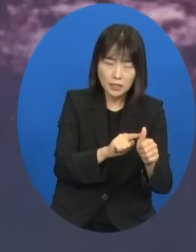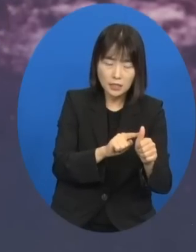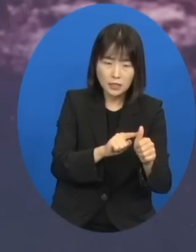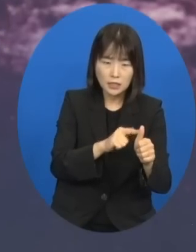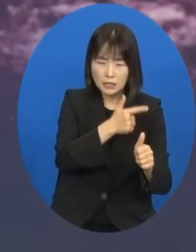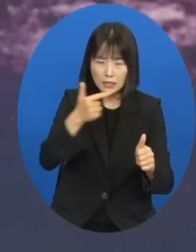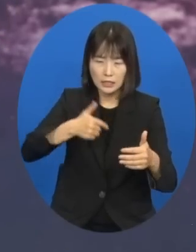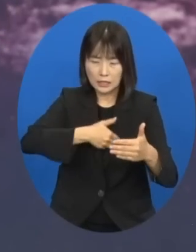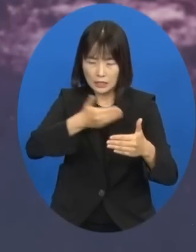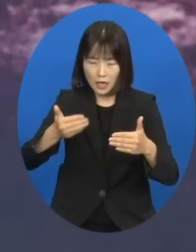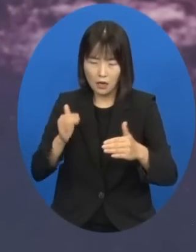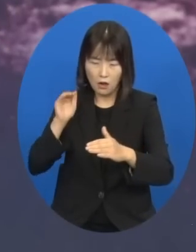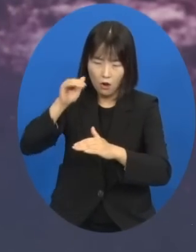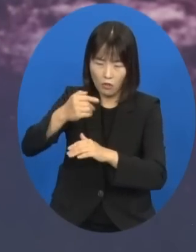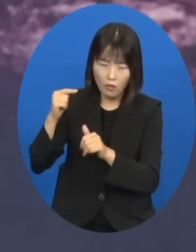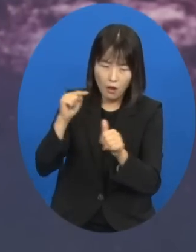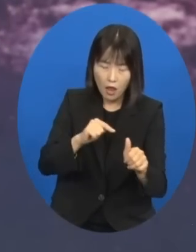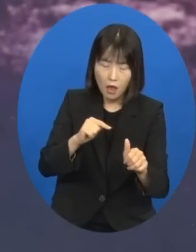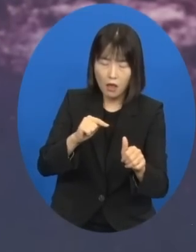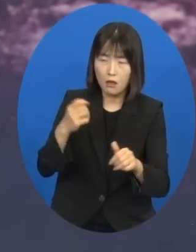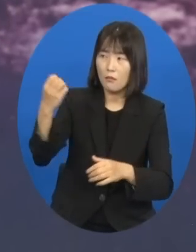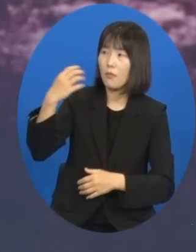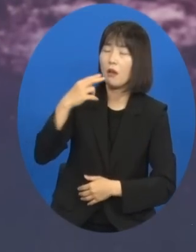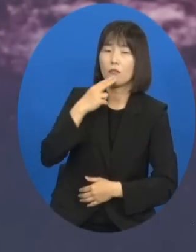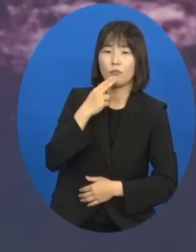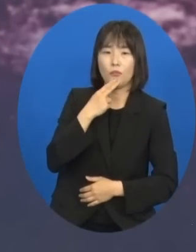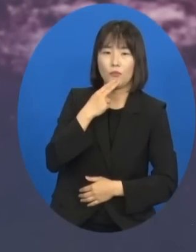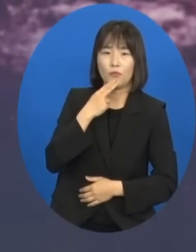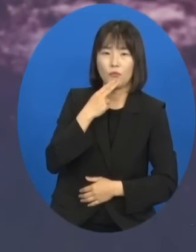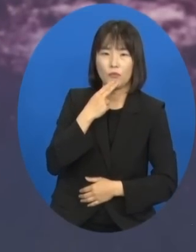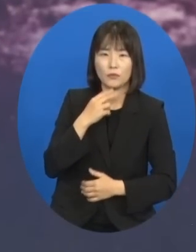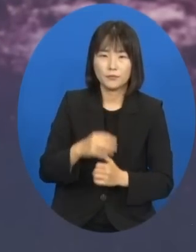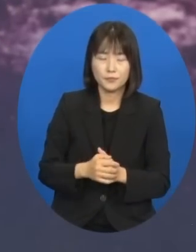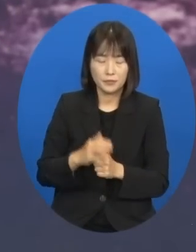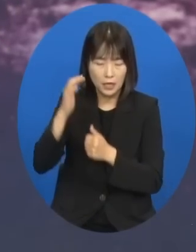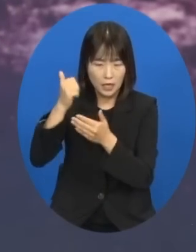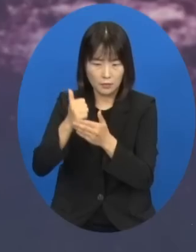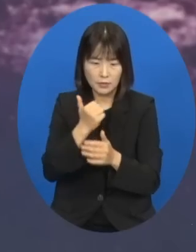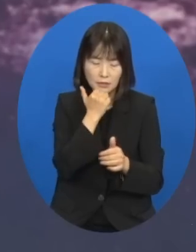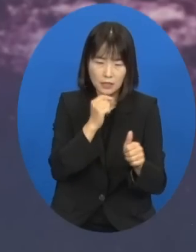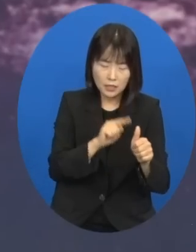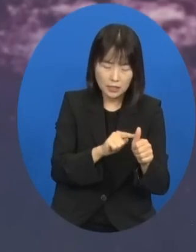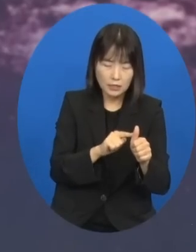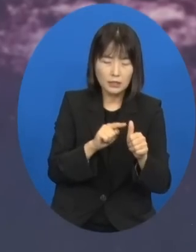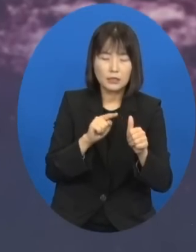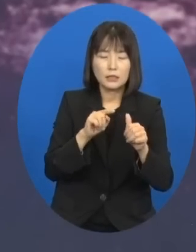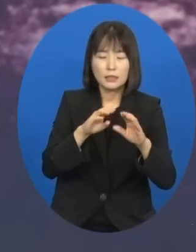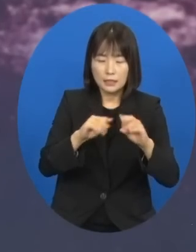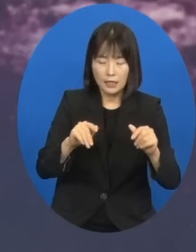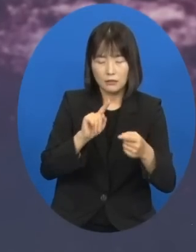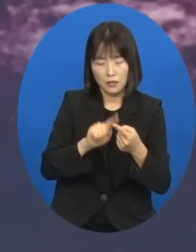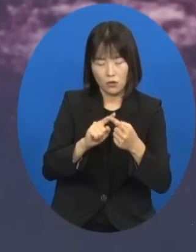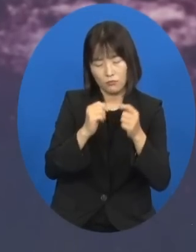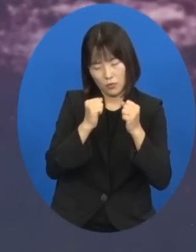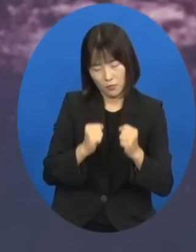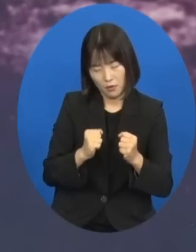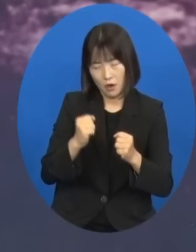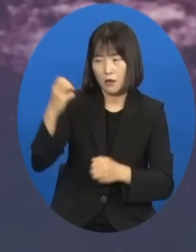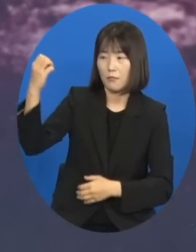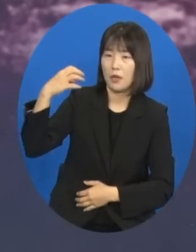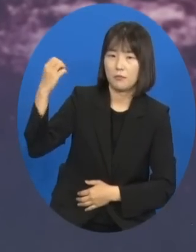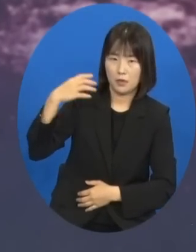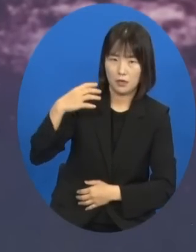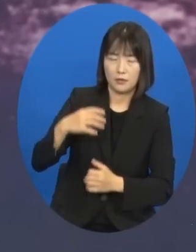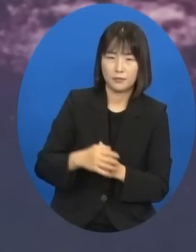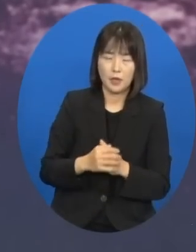건너라 그런 말씀도 하지 않으십니다. 하나님은 이삭에게 이 땅에 그냥 머물러 있으라고 하십니다. 그것이 전부인데 머물러 있는 것이